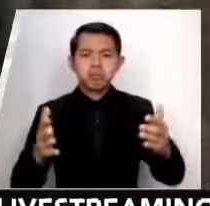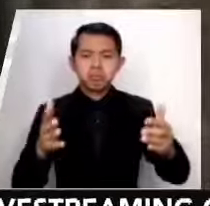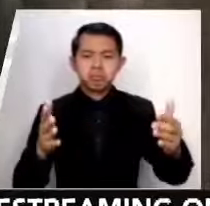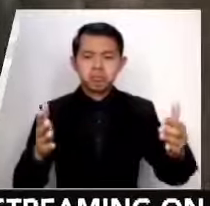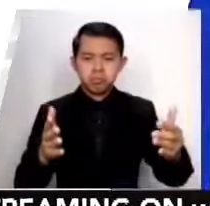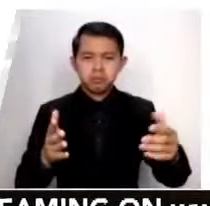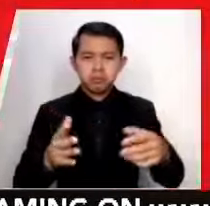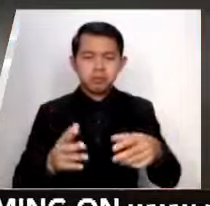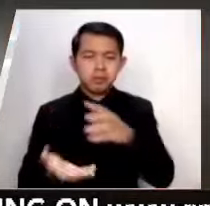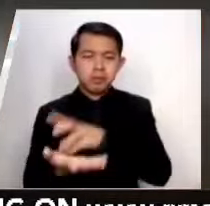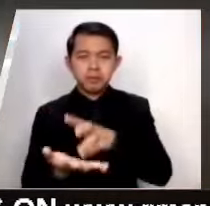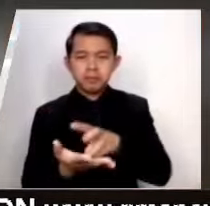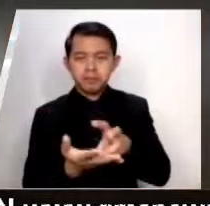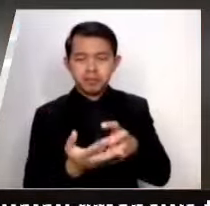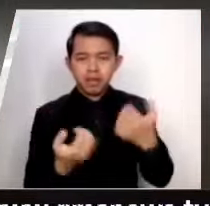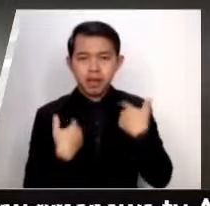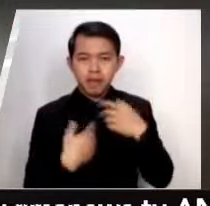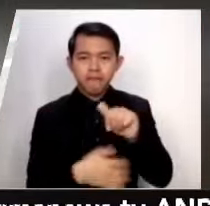bansa.